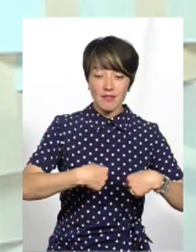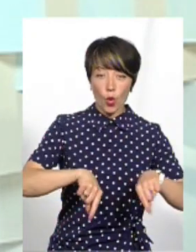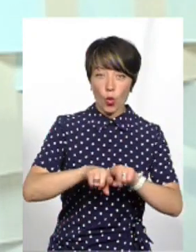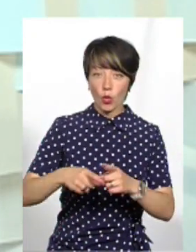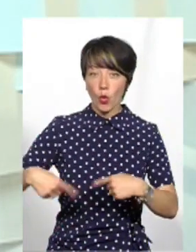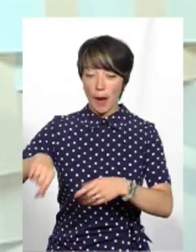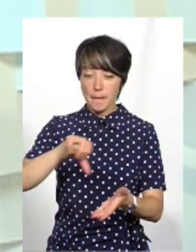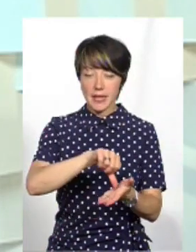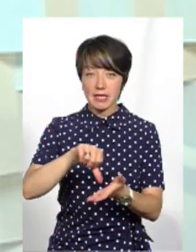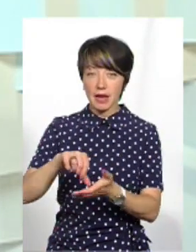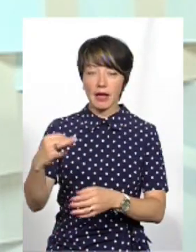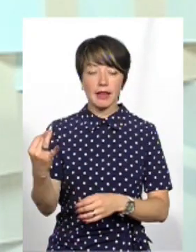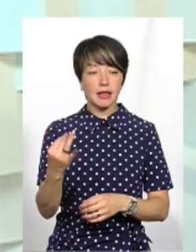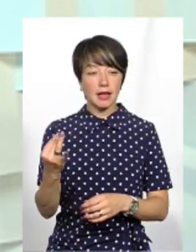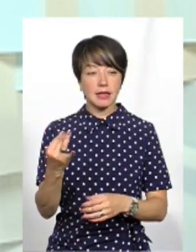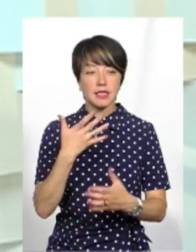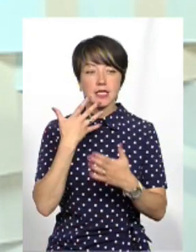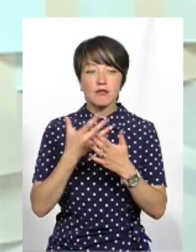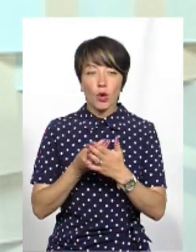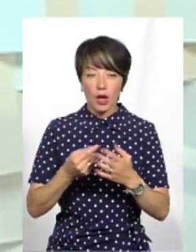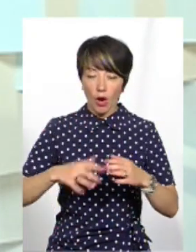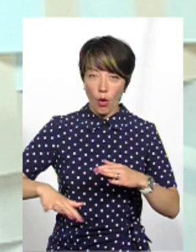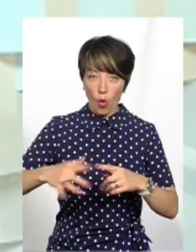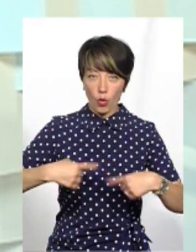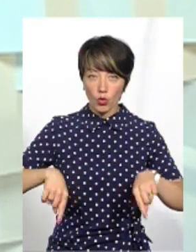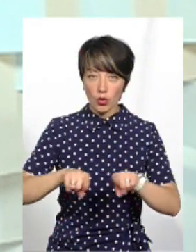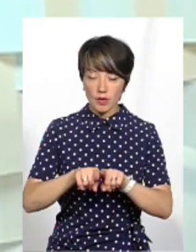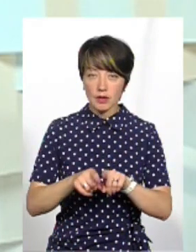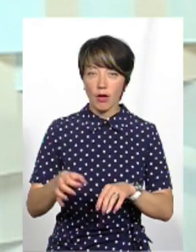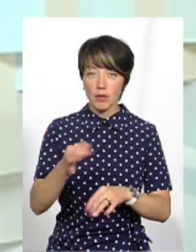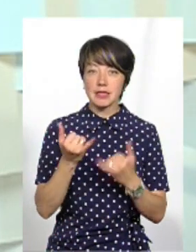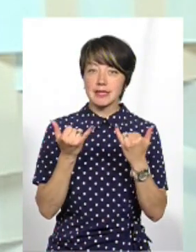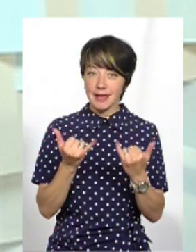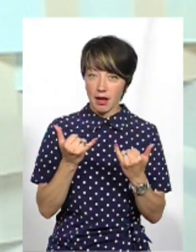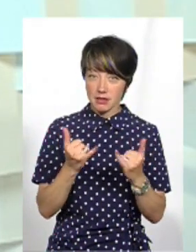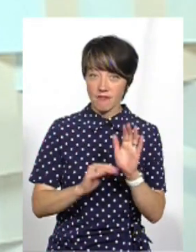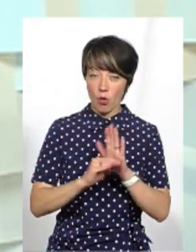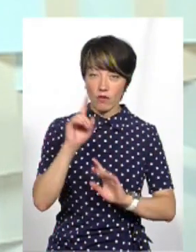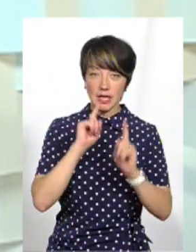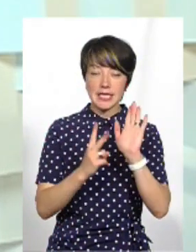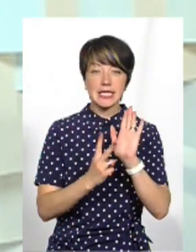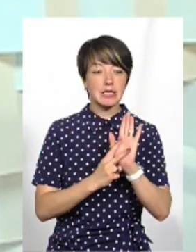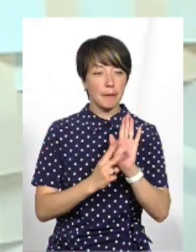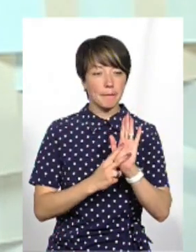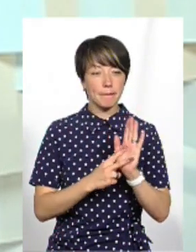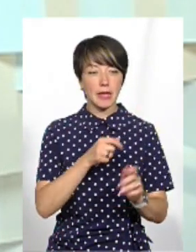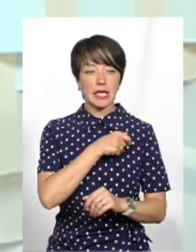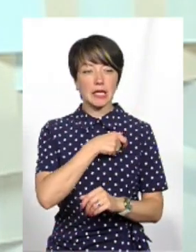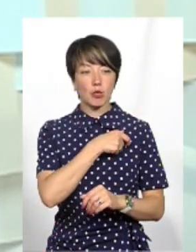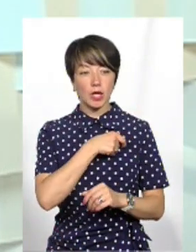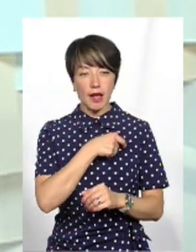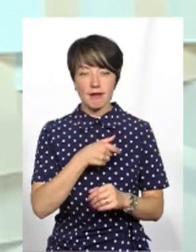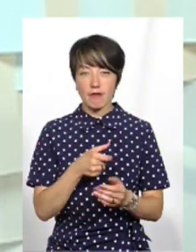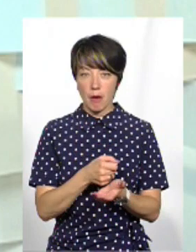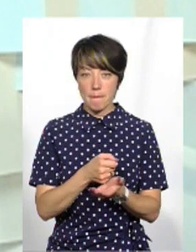депутатів-мажоритарників, які представляють інтереси своїх округів нашої області Верховної Ради зараз. Це 7